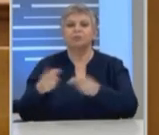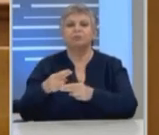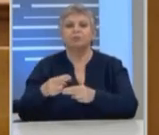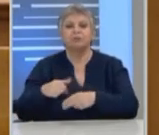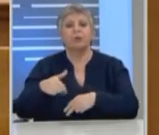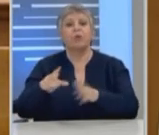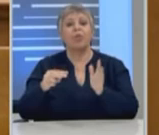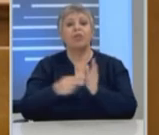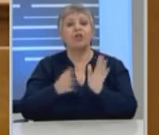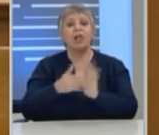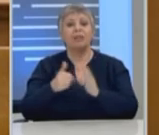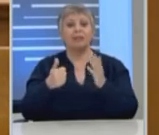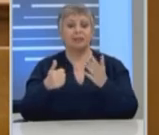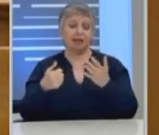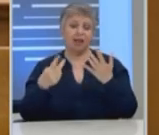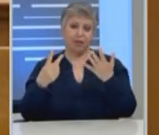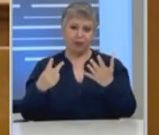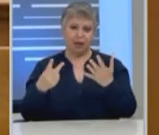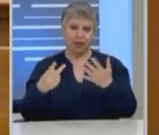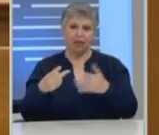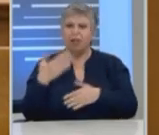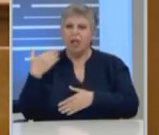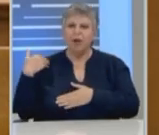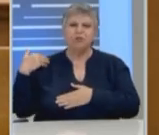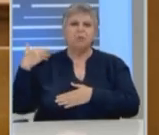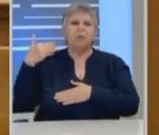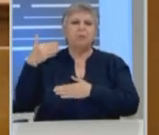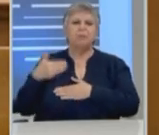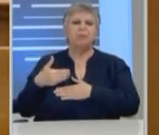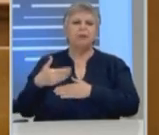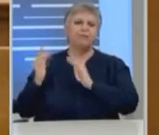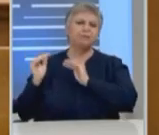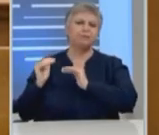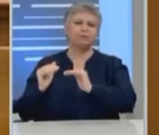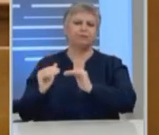διότι ενεργοποιεί το κόφτη. Αυτά λέγατε τόσο καιρό. Αυτά λέγατε τόσο καιρό.